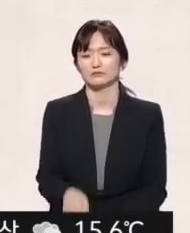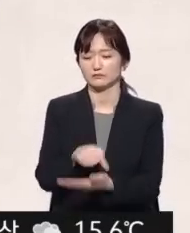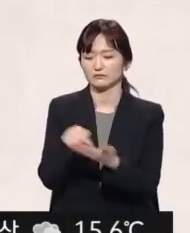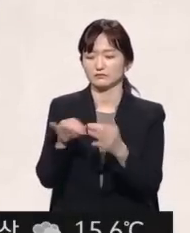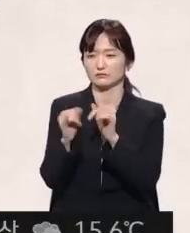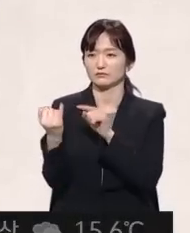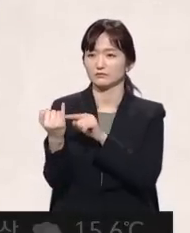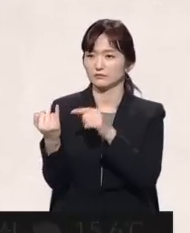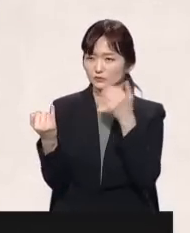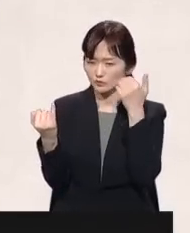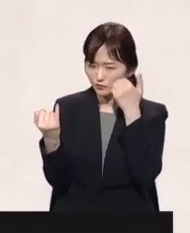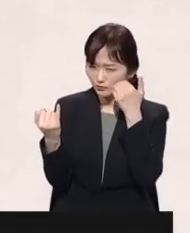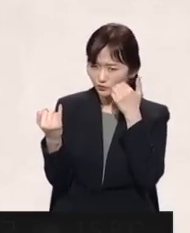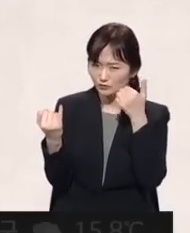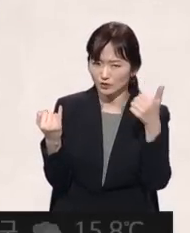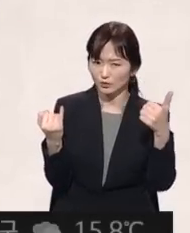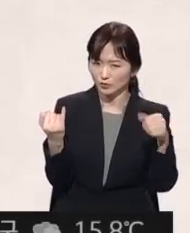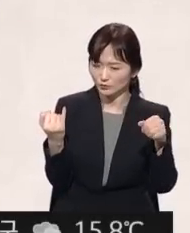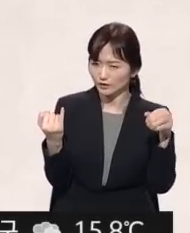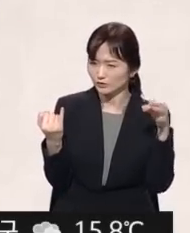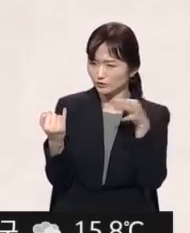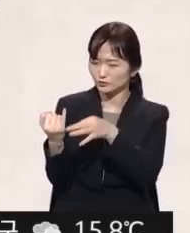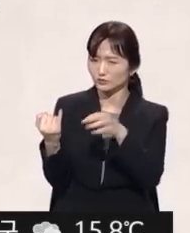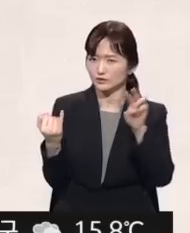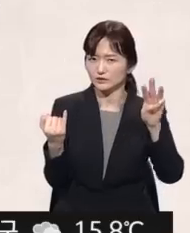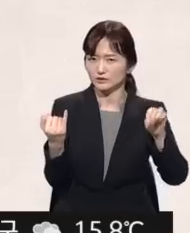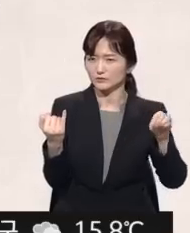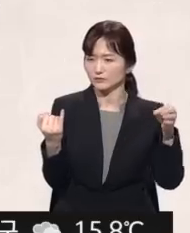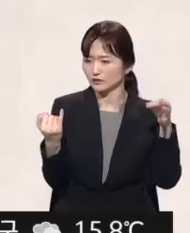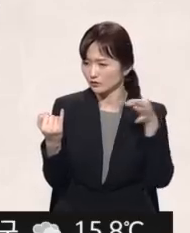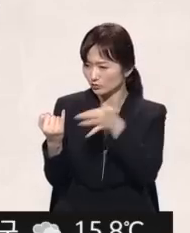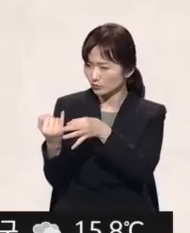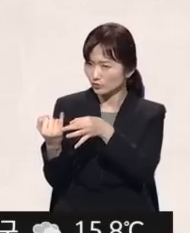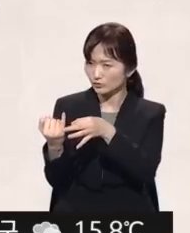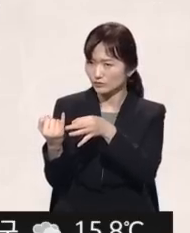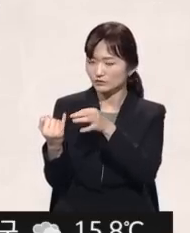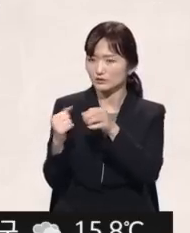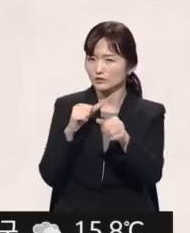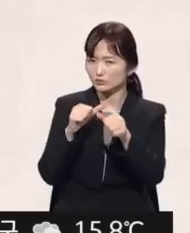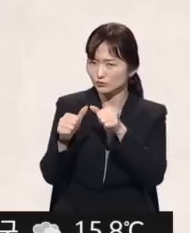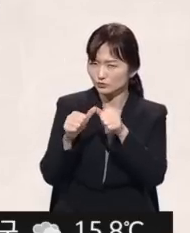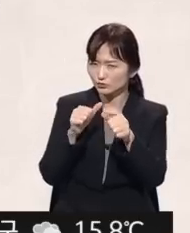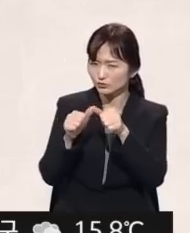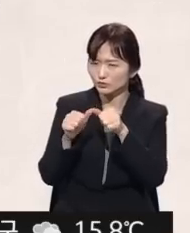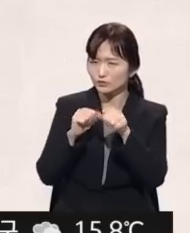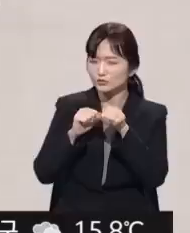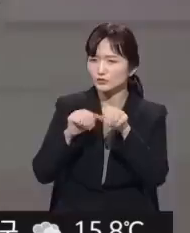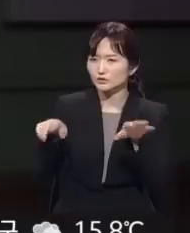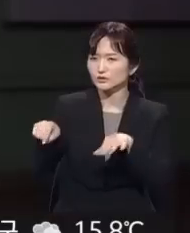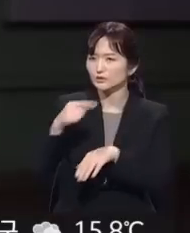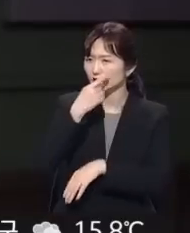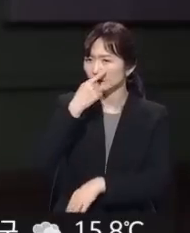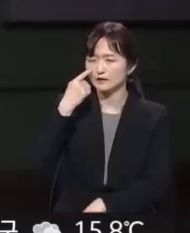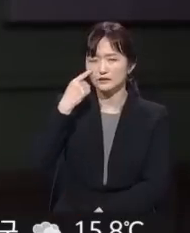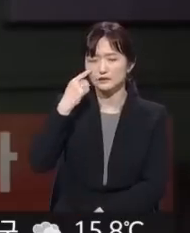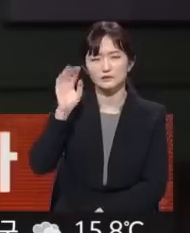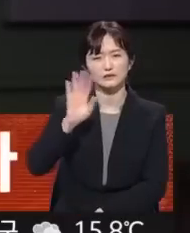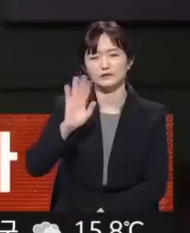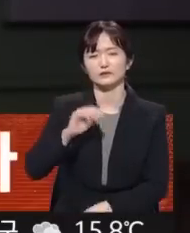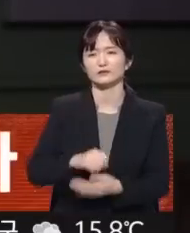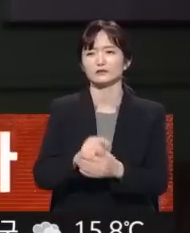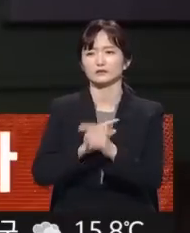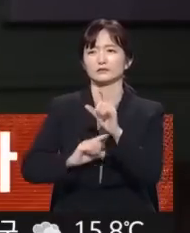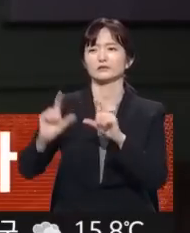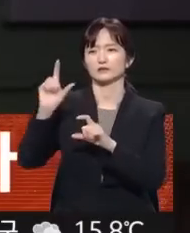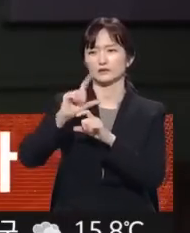피해 여성에게 누군가는 5만원 누군가는 3만원 이렇게이 대가로 돈을 줬다는 얘기까지 돌고 있는데이 역시도 확인된 얘기가 아닙니다 더